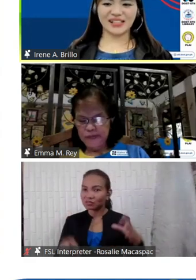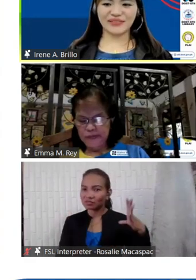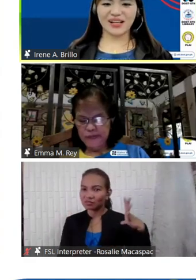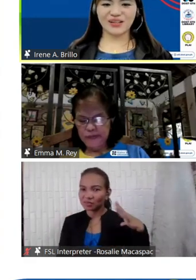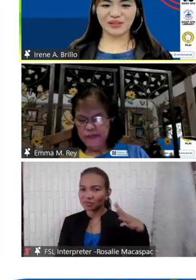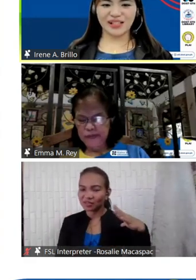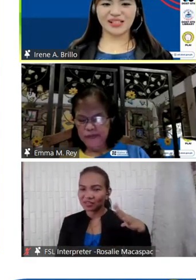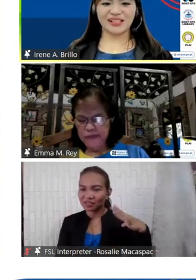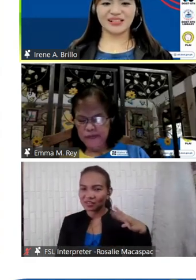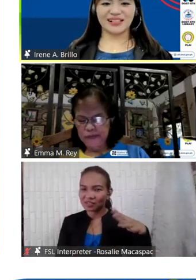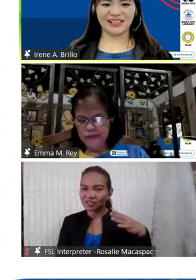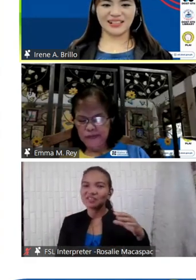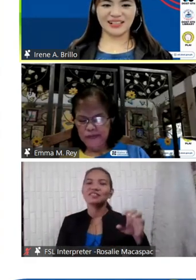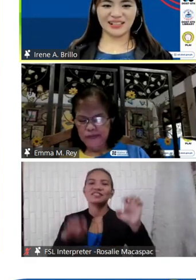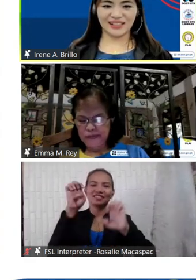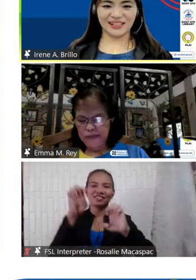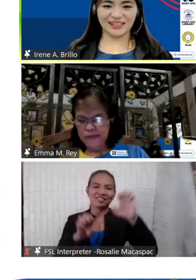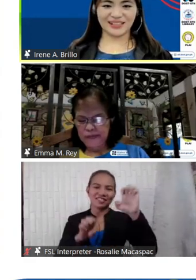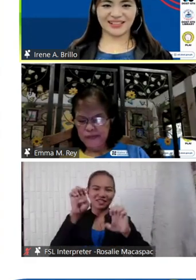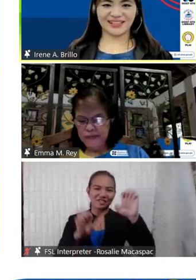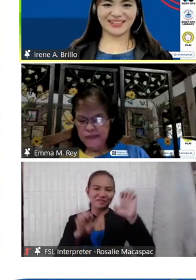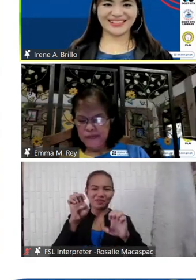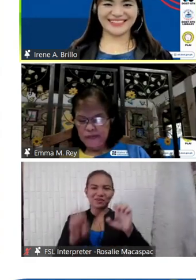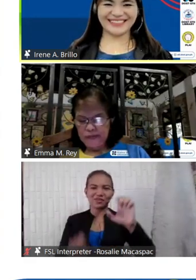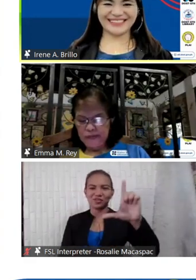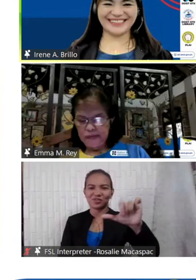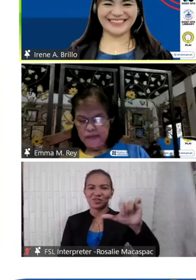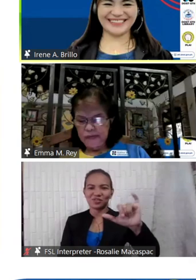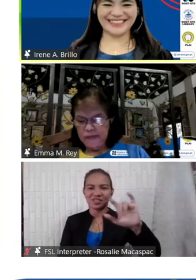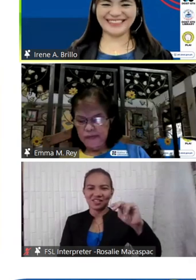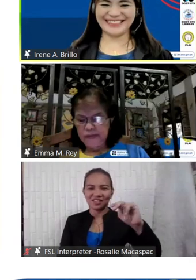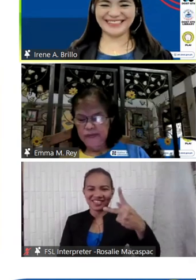ang evaluation link.